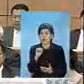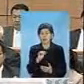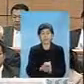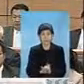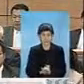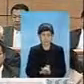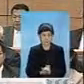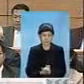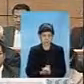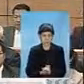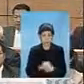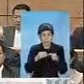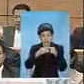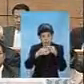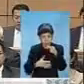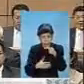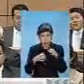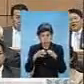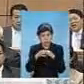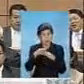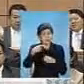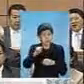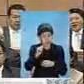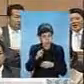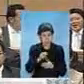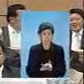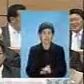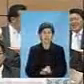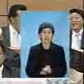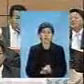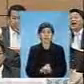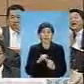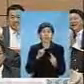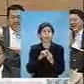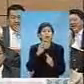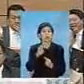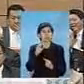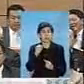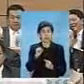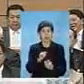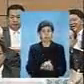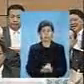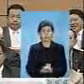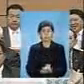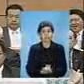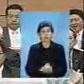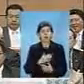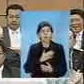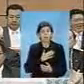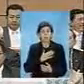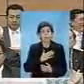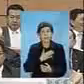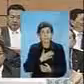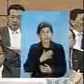รระบบบัญชีรายชื่อพรรคเพื่อไทยในฐานะสมาชิกรัฐสภาผมกราบเรีย